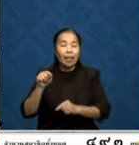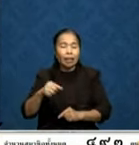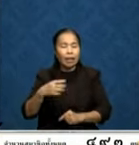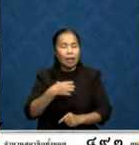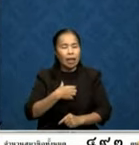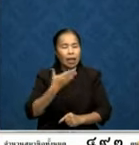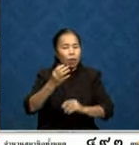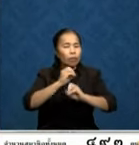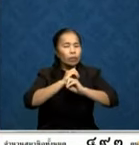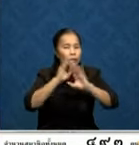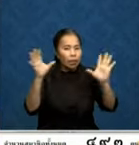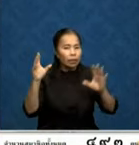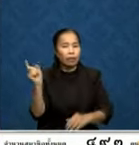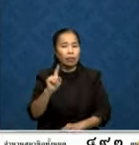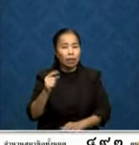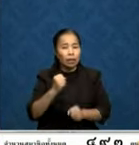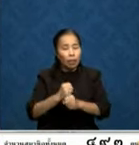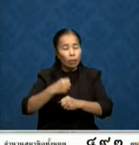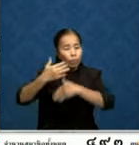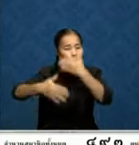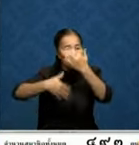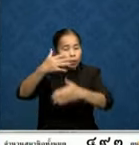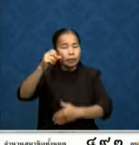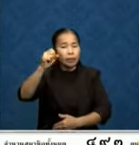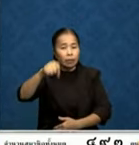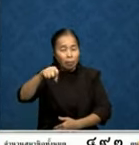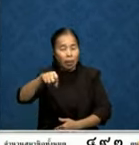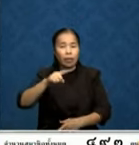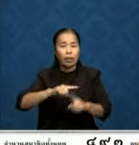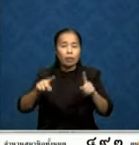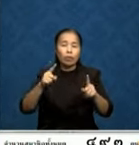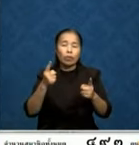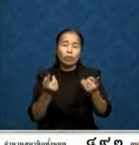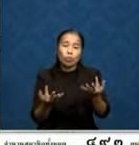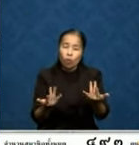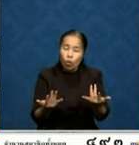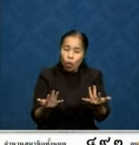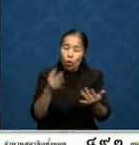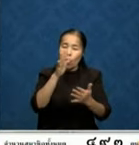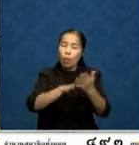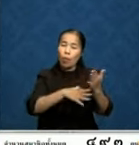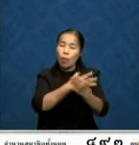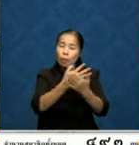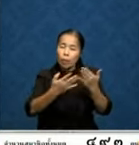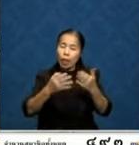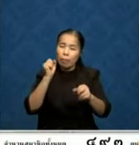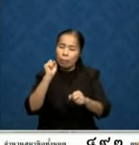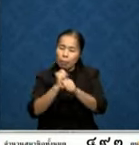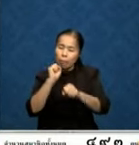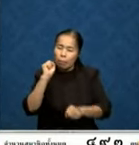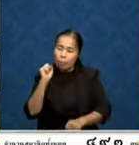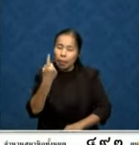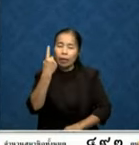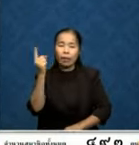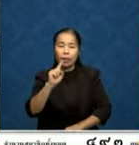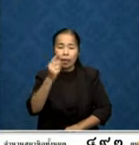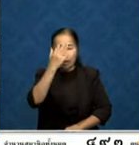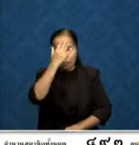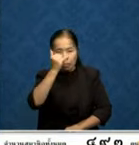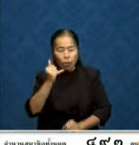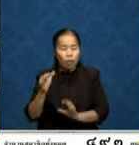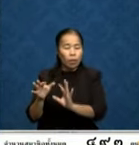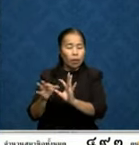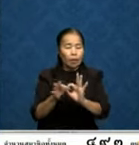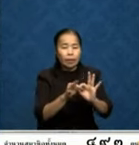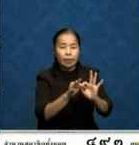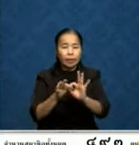ประมูลอันนี้เนี่ยจะยังเดินหน้าต่อหรือไม่หรือจะรอแผน PDP ฉบับใหม่ก่อนนะครับเพราะว่ามันเป็นการ